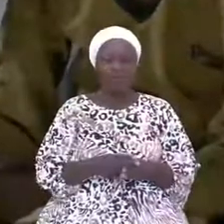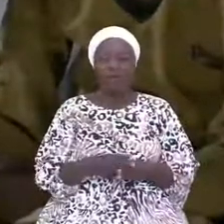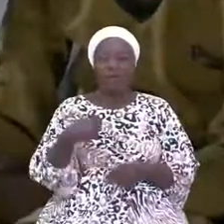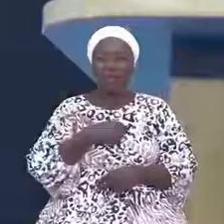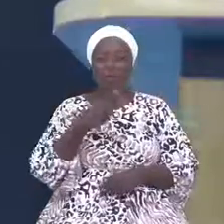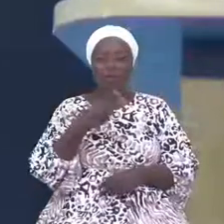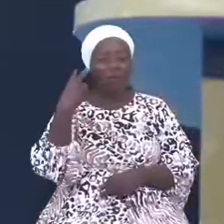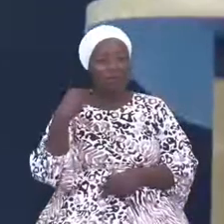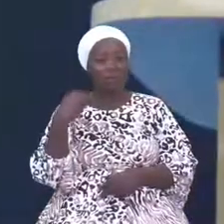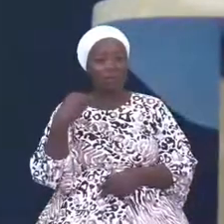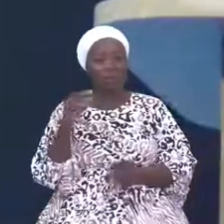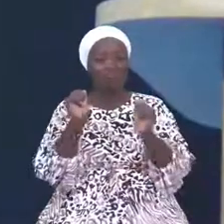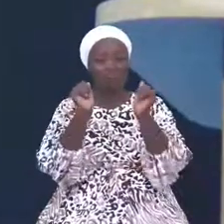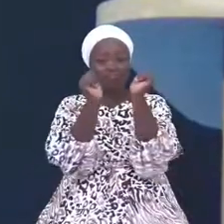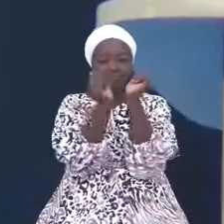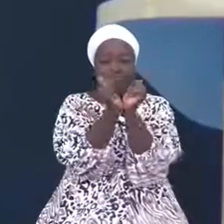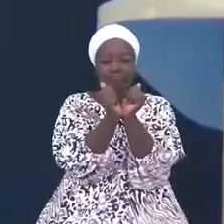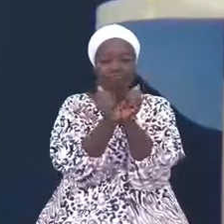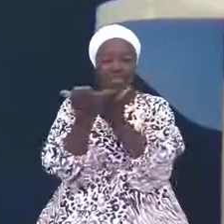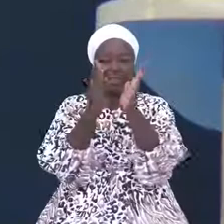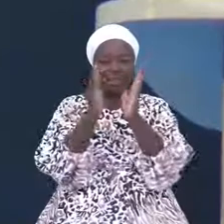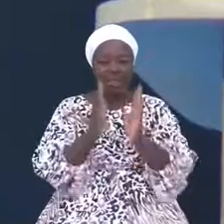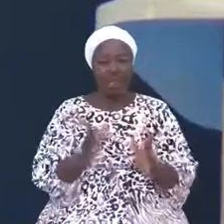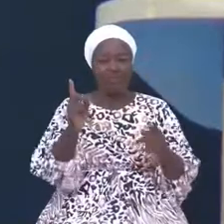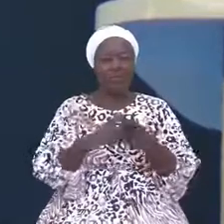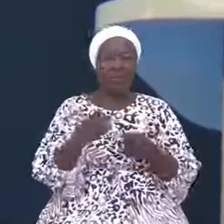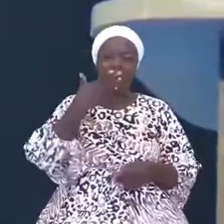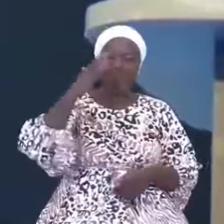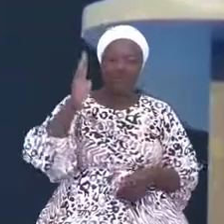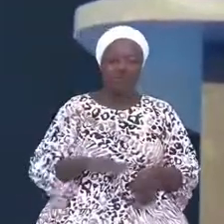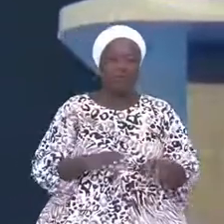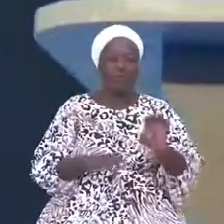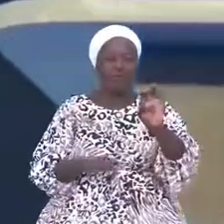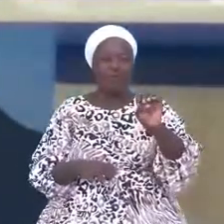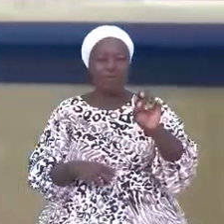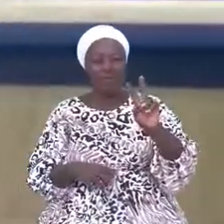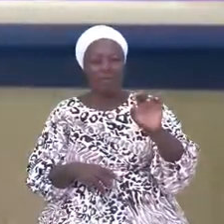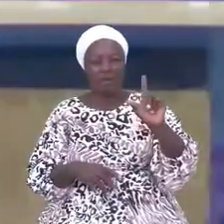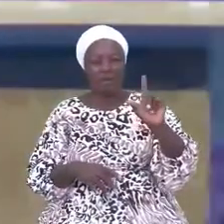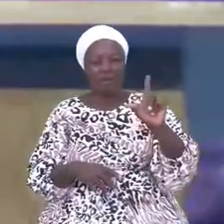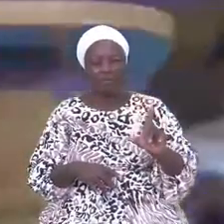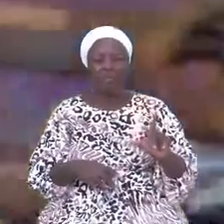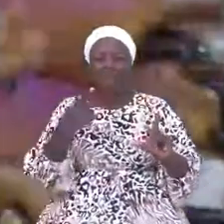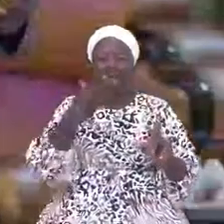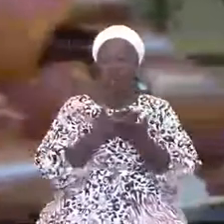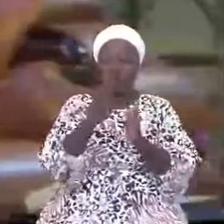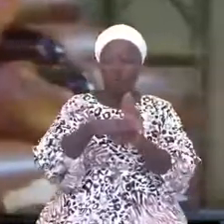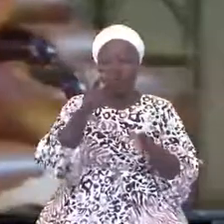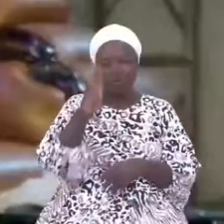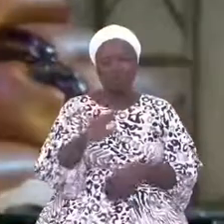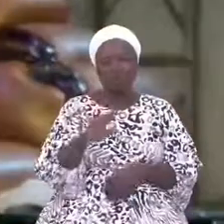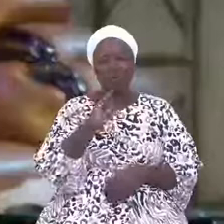le Seigneur le fera pour toi au nom de Jésus. Nous étions esclaves au mal, esclaves du mal.